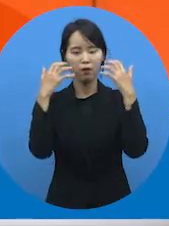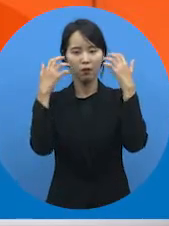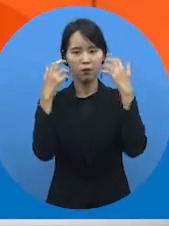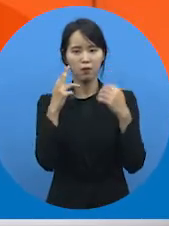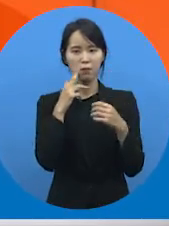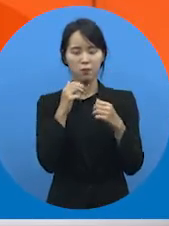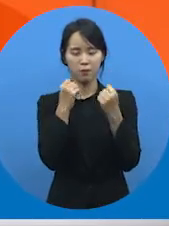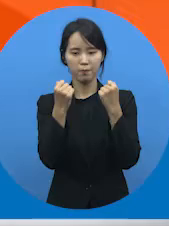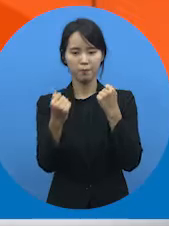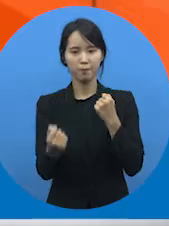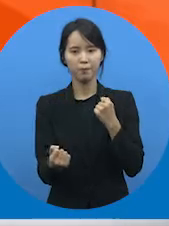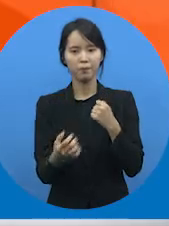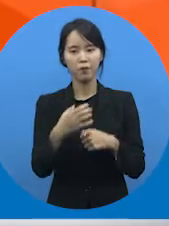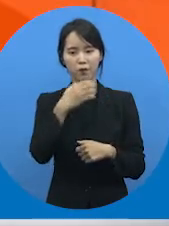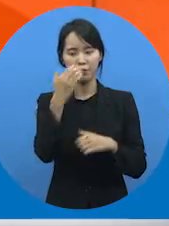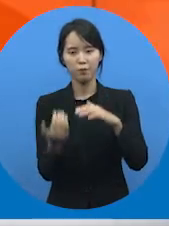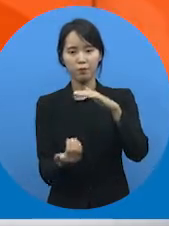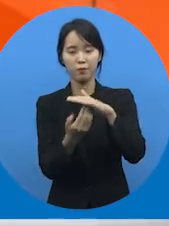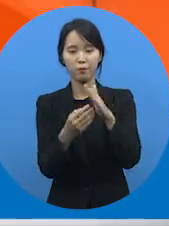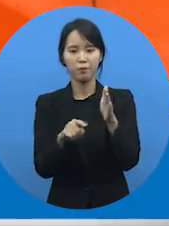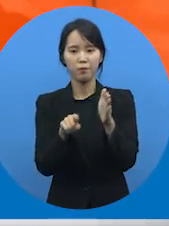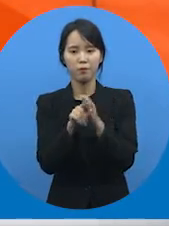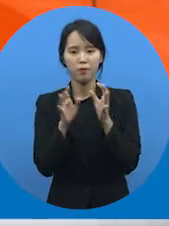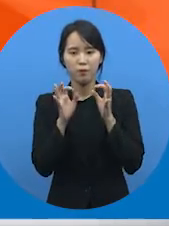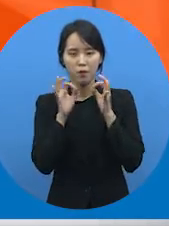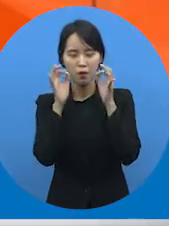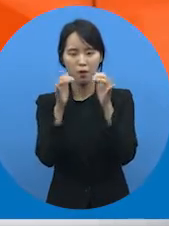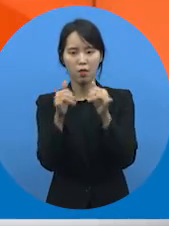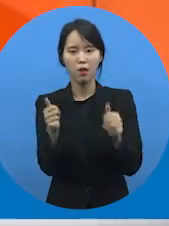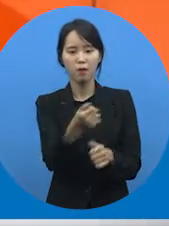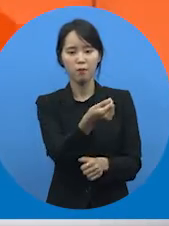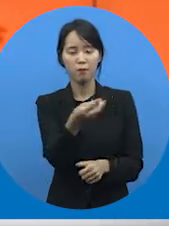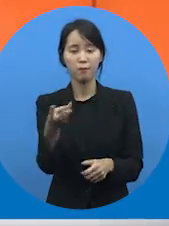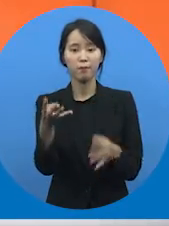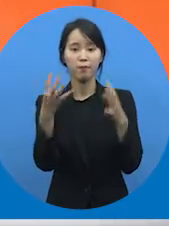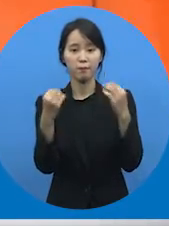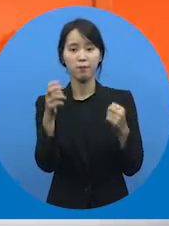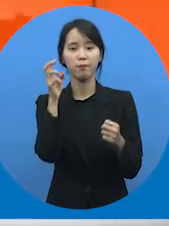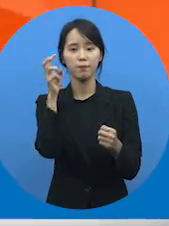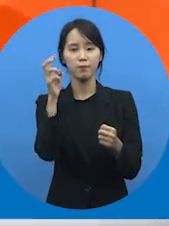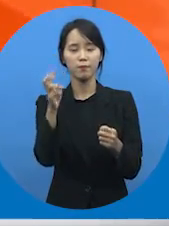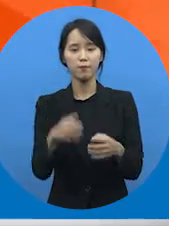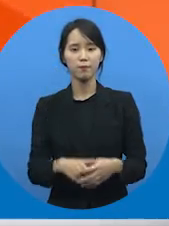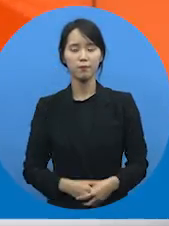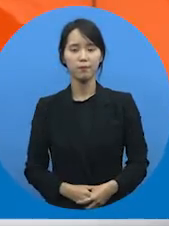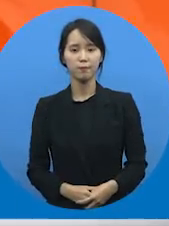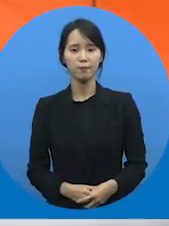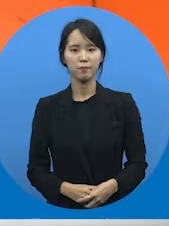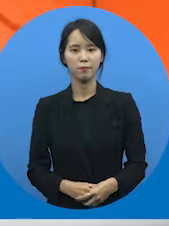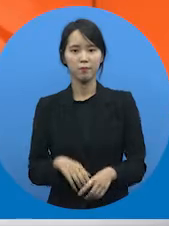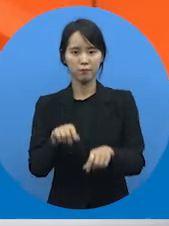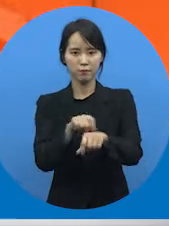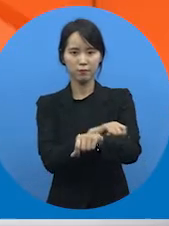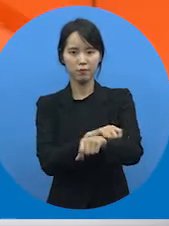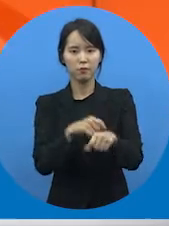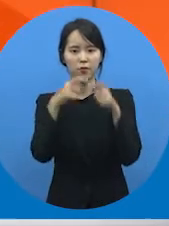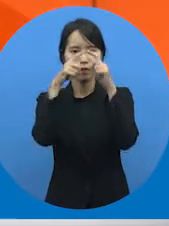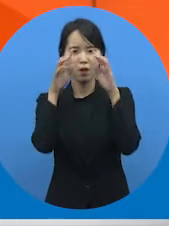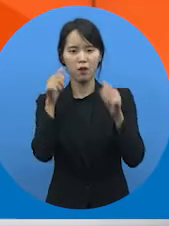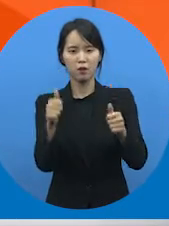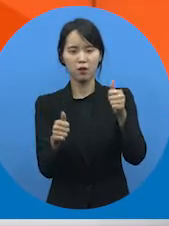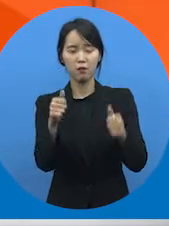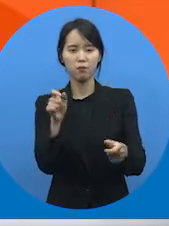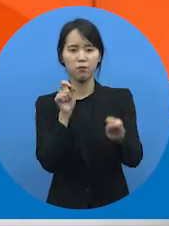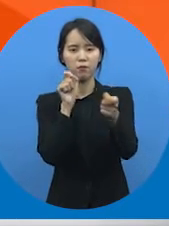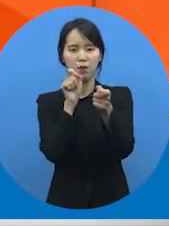연일 이어지는 무더위에도 자신이 이루고자 하는 바를 위해 묵묵히 앞으로 나아가는 분들 많으시죠? 특히